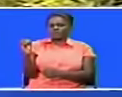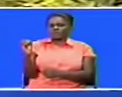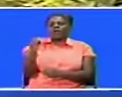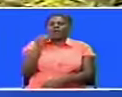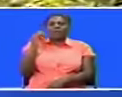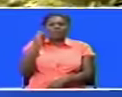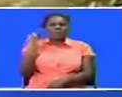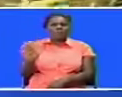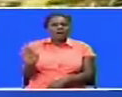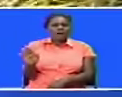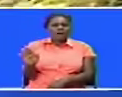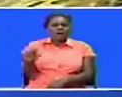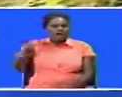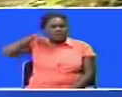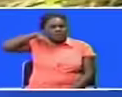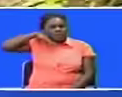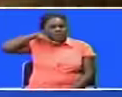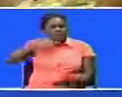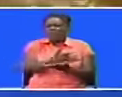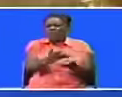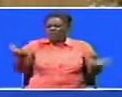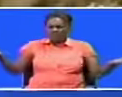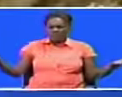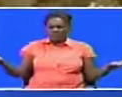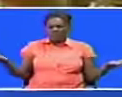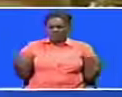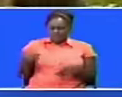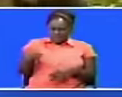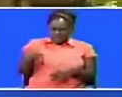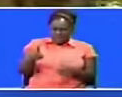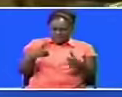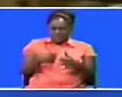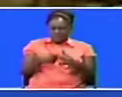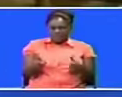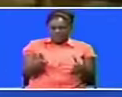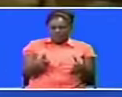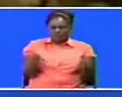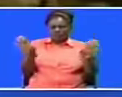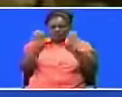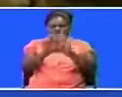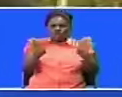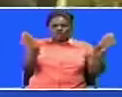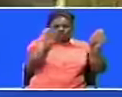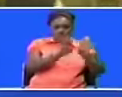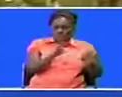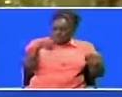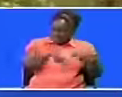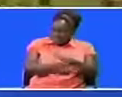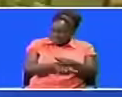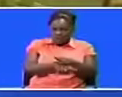Nyumbani kwake Kagombe mbwa wanatawala kote. Inambidi yeye kwanza kuwafungia kabla ya sisi kuthubutu kuingia